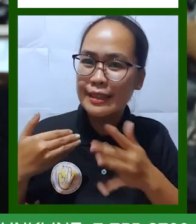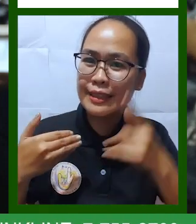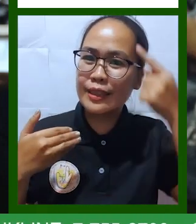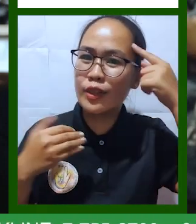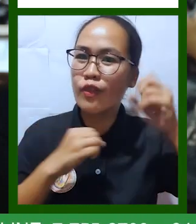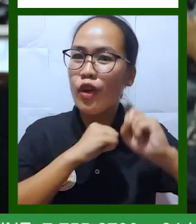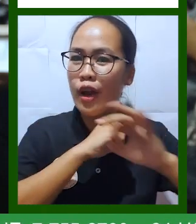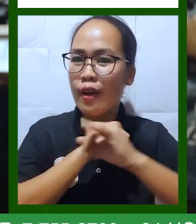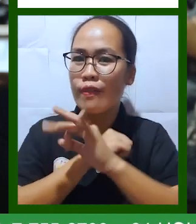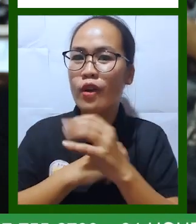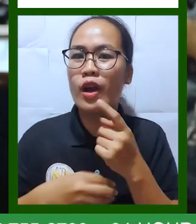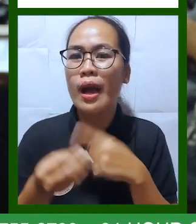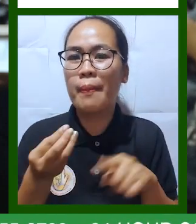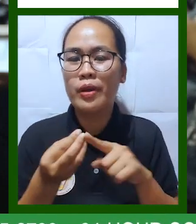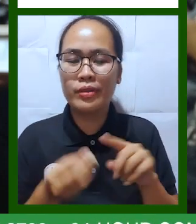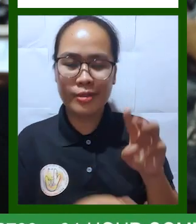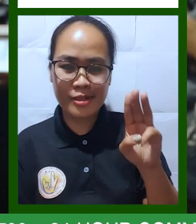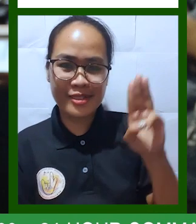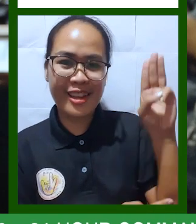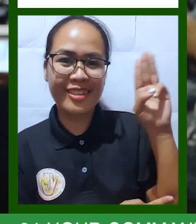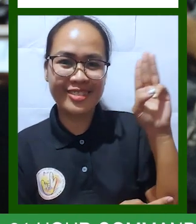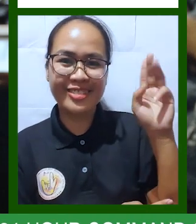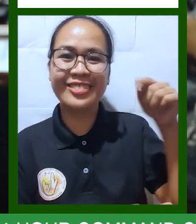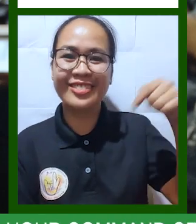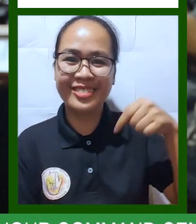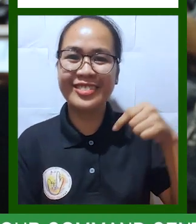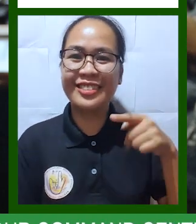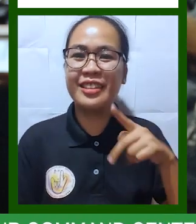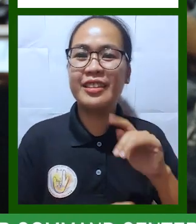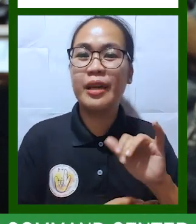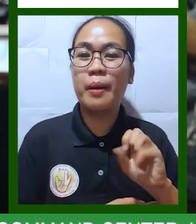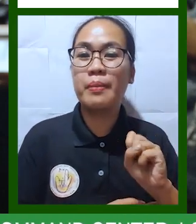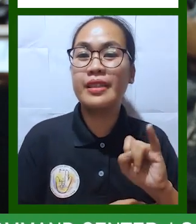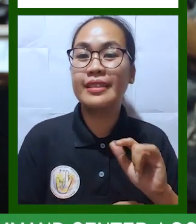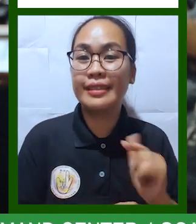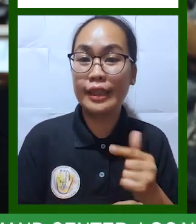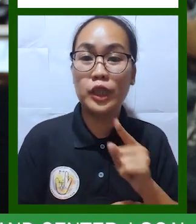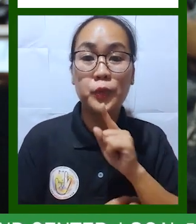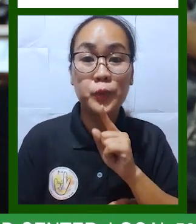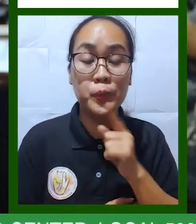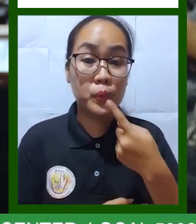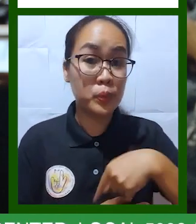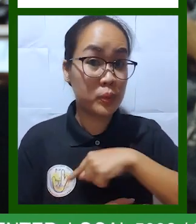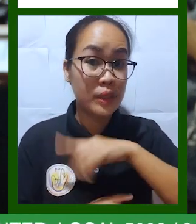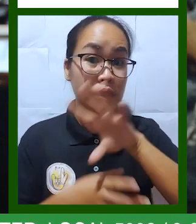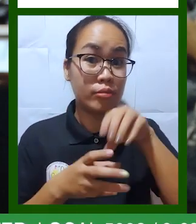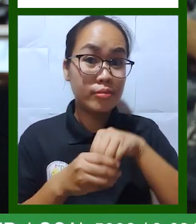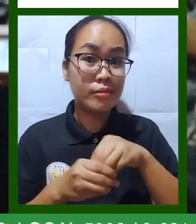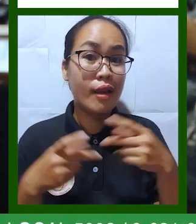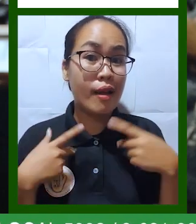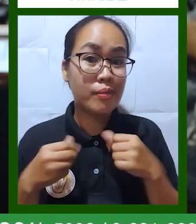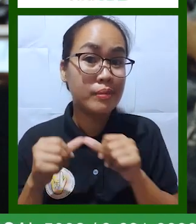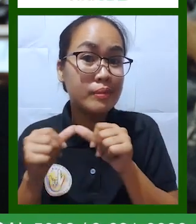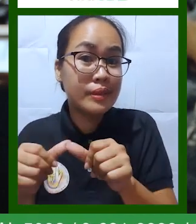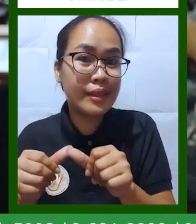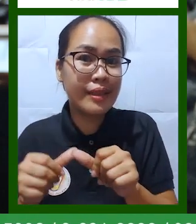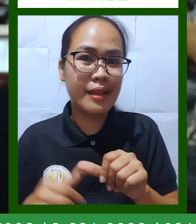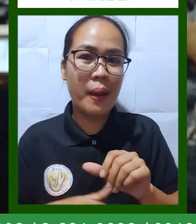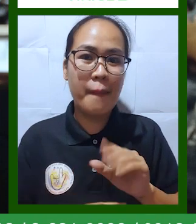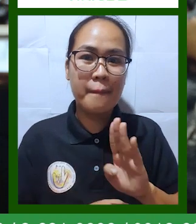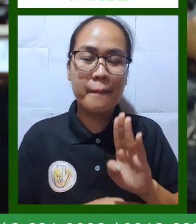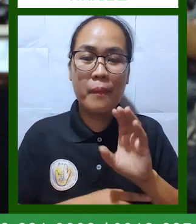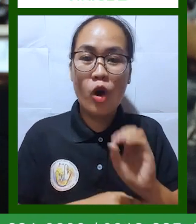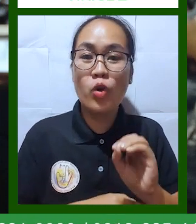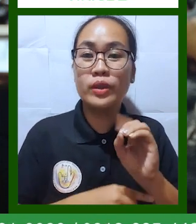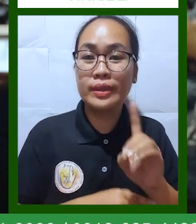ating advokasya sa scouting dito po sa lungsod ng Pasig. Napapabilang pa rin pa naman po ako sa Board of